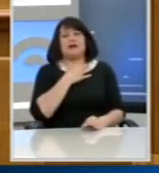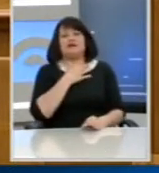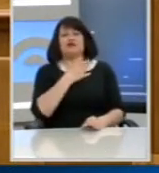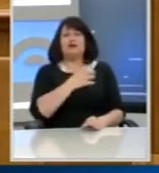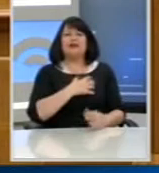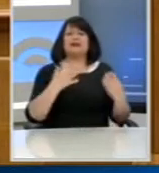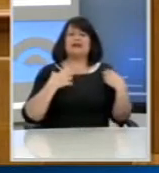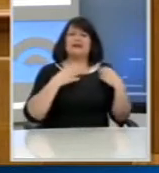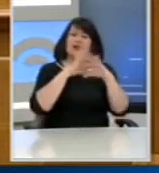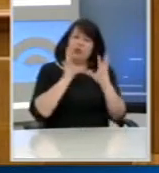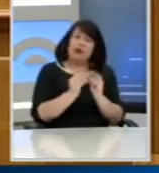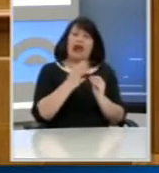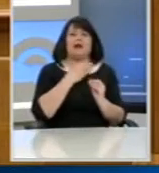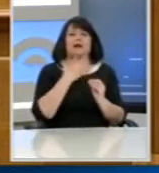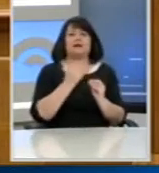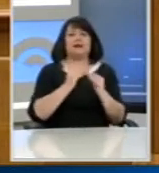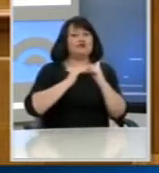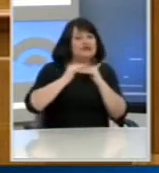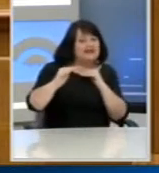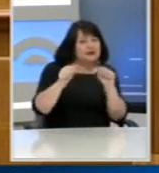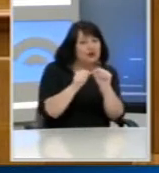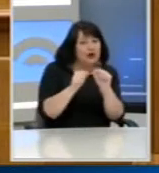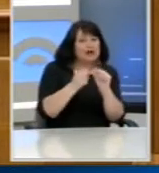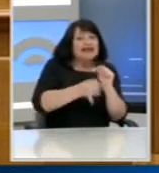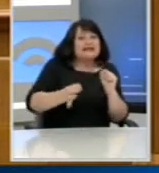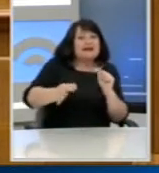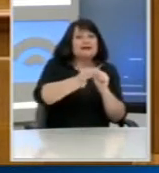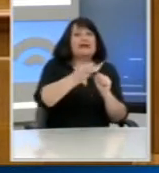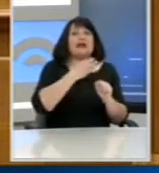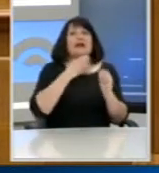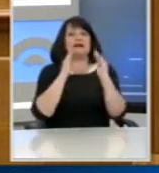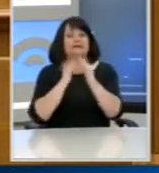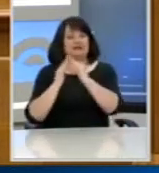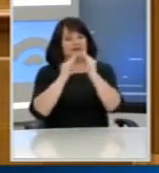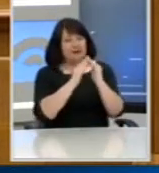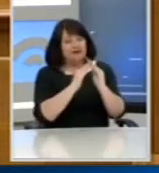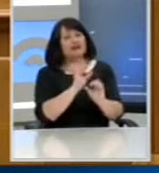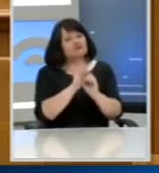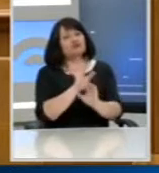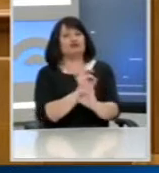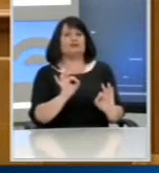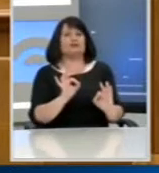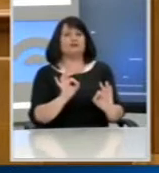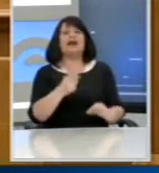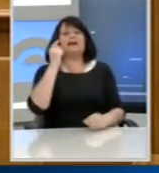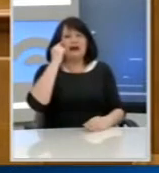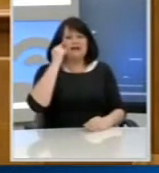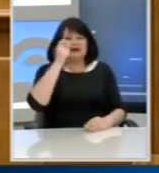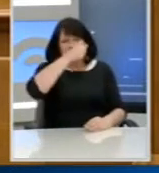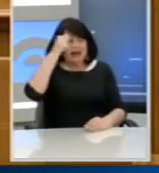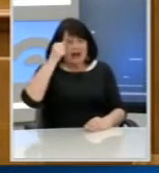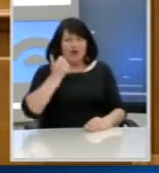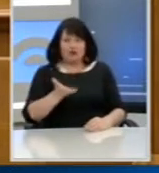δυνάμεων, ιδιαίτερα στην Παραμεθόριο και ιδιαίτερα στην νησιωτική Ελλάδα, όπου αντιλαμβάνεστε ότι κατά την καλοκαιρινή